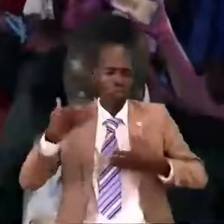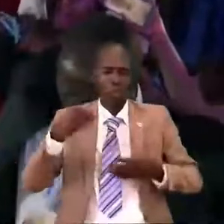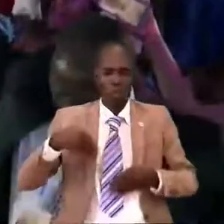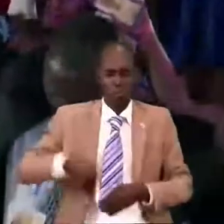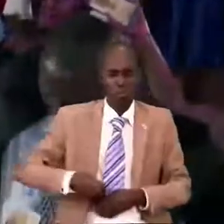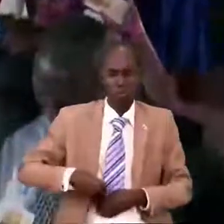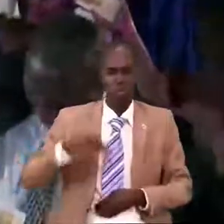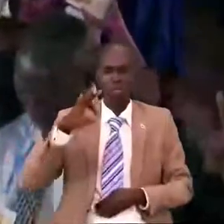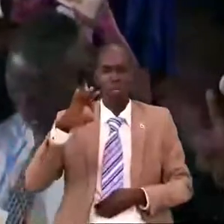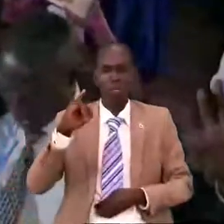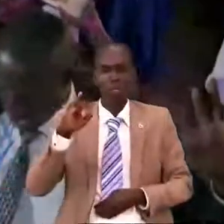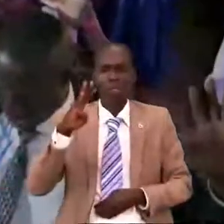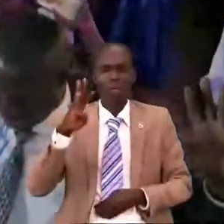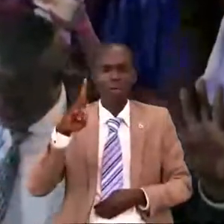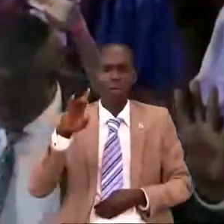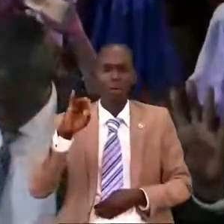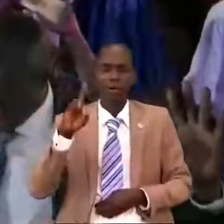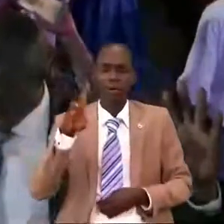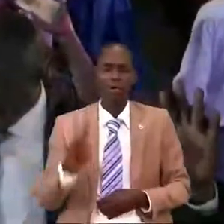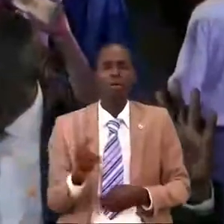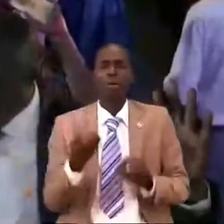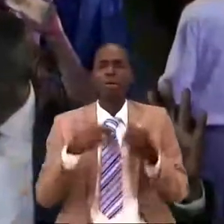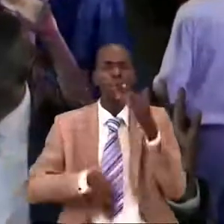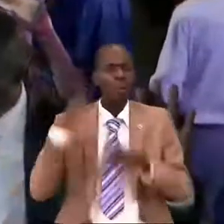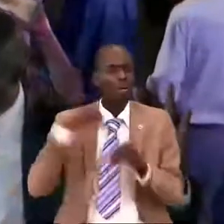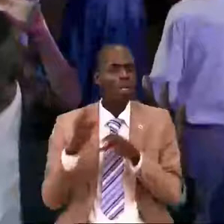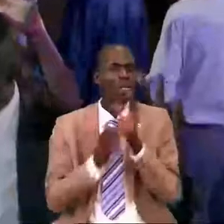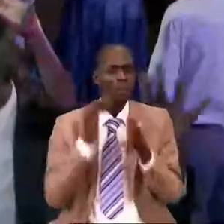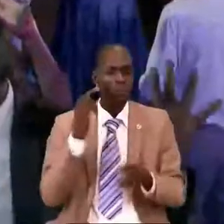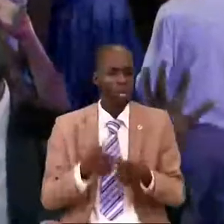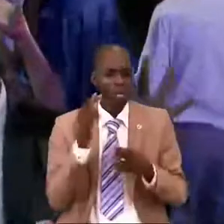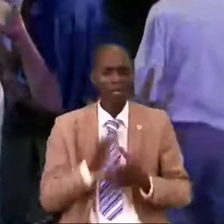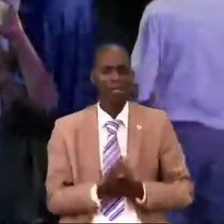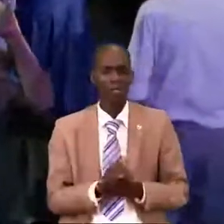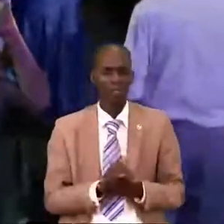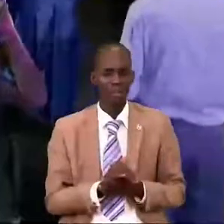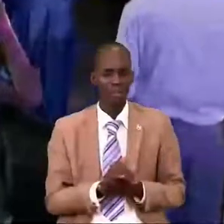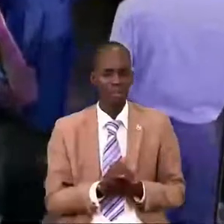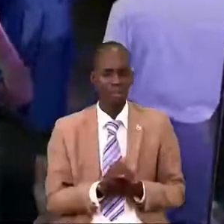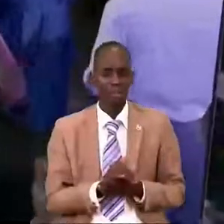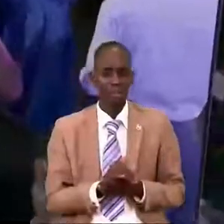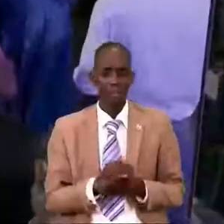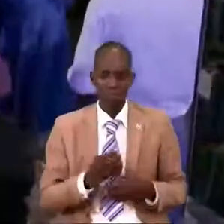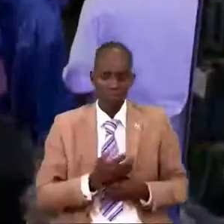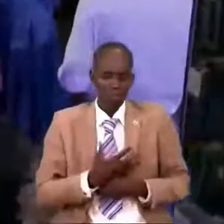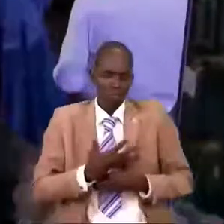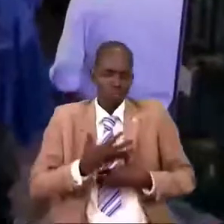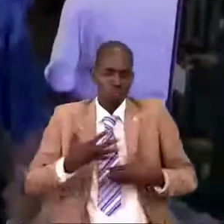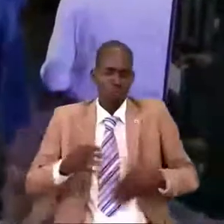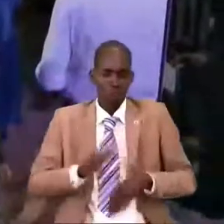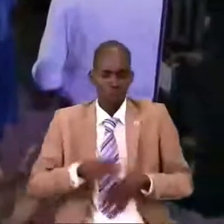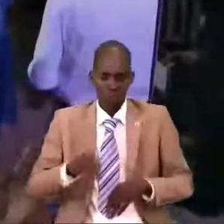Jésus. Éléphantiasis, gros pied, je prie que ce soit dégonflé